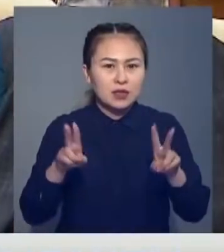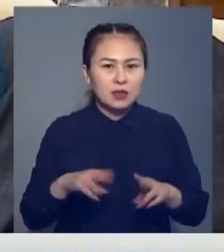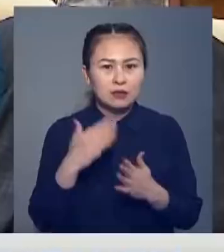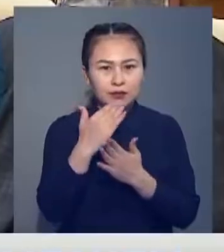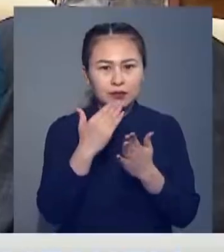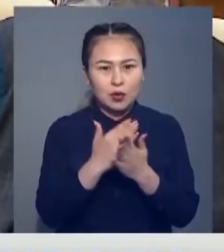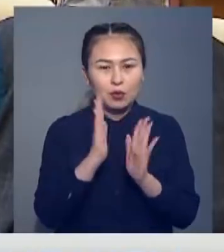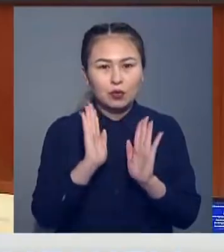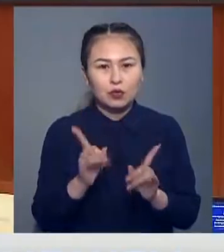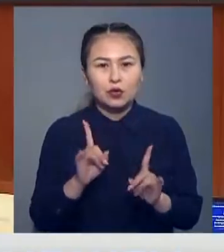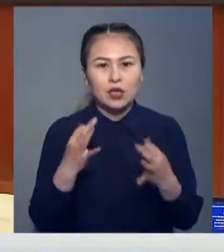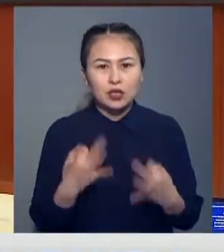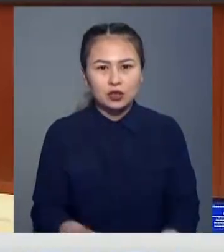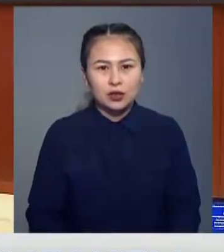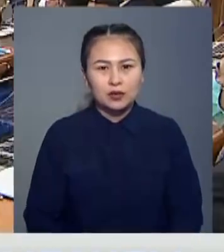тізімі